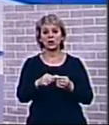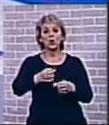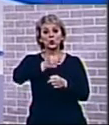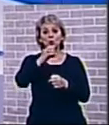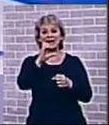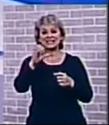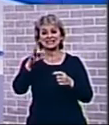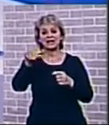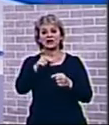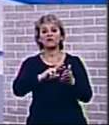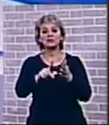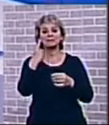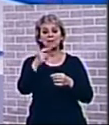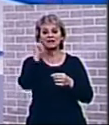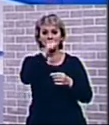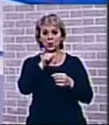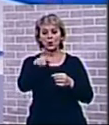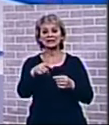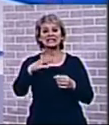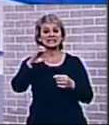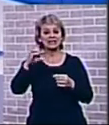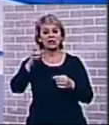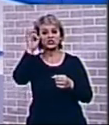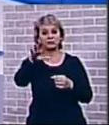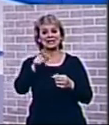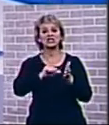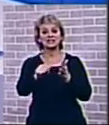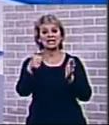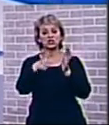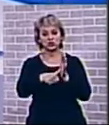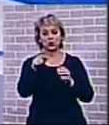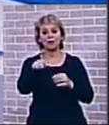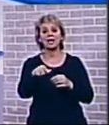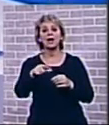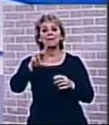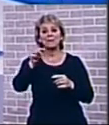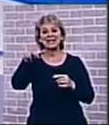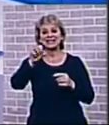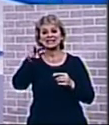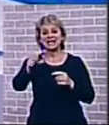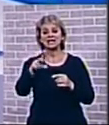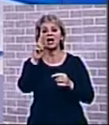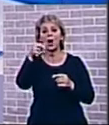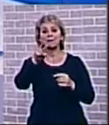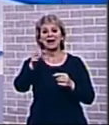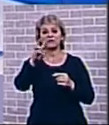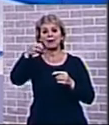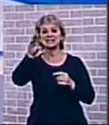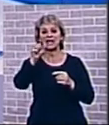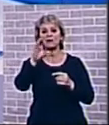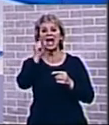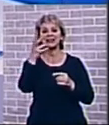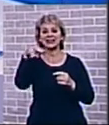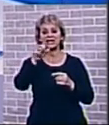Кубок СССР 81 года, серебро чемпионата в 66-м. Понедельник, Копаев, Масалев,